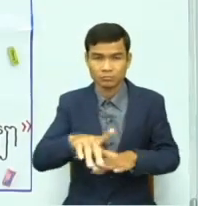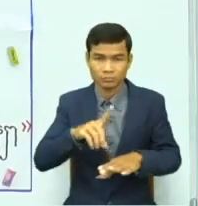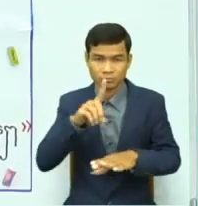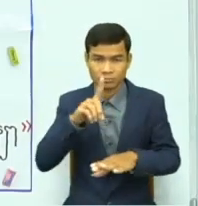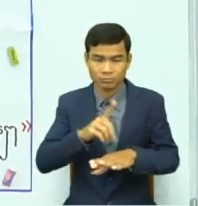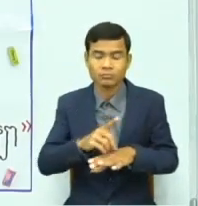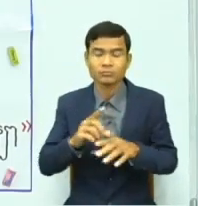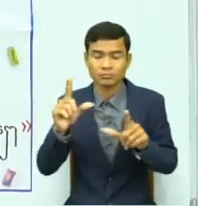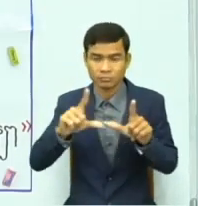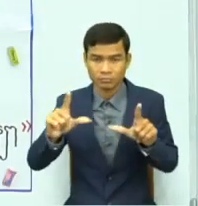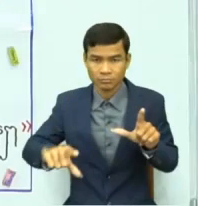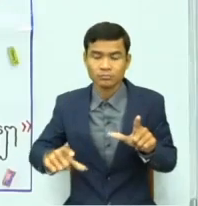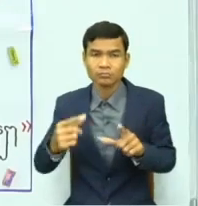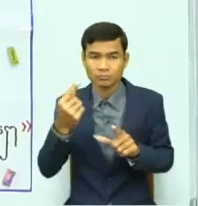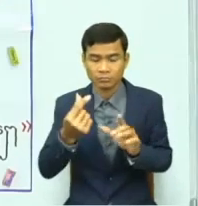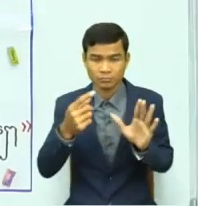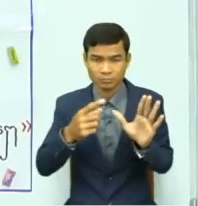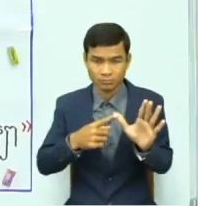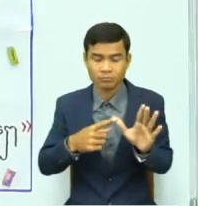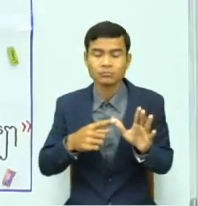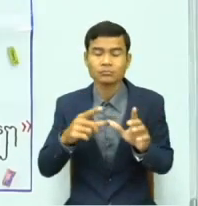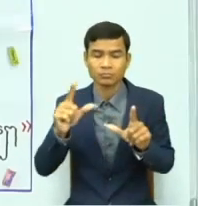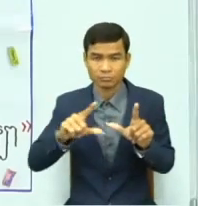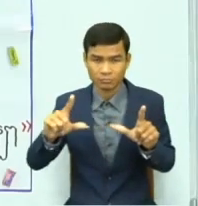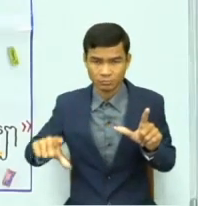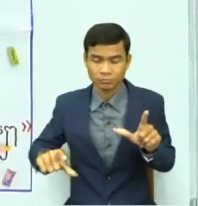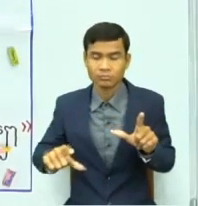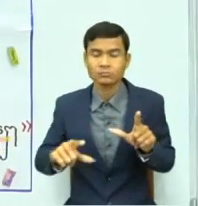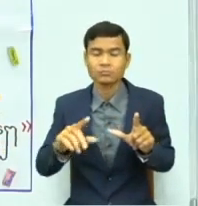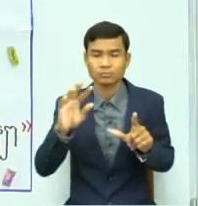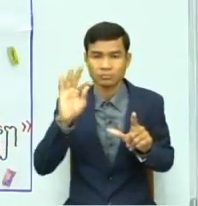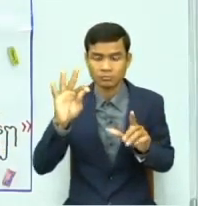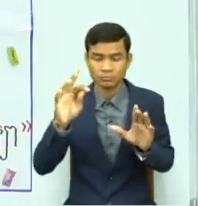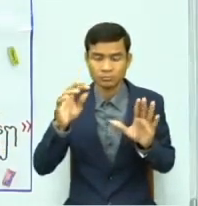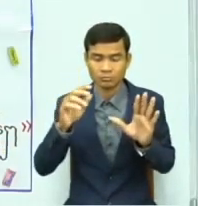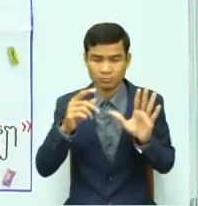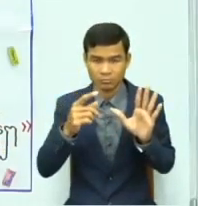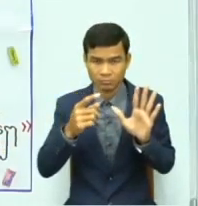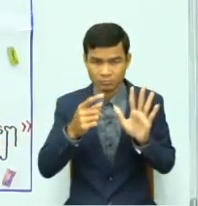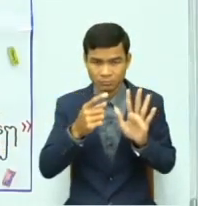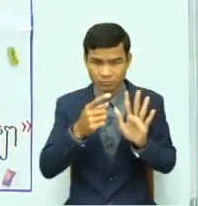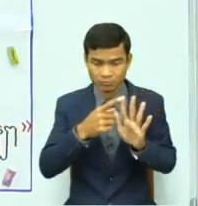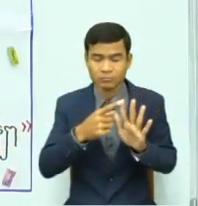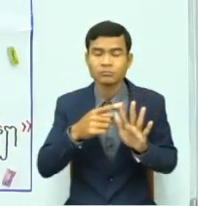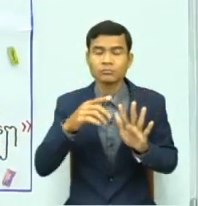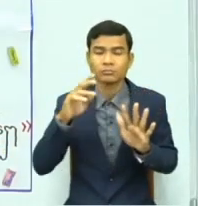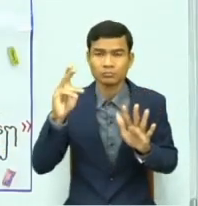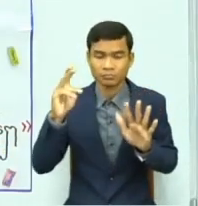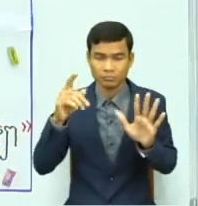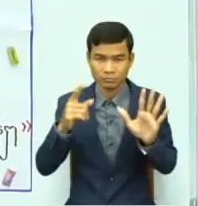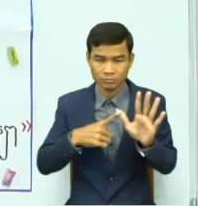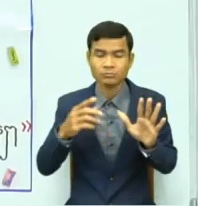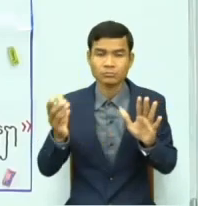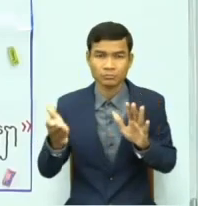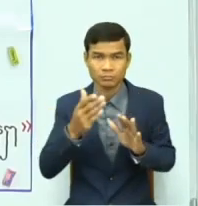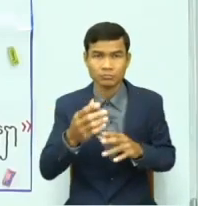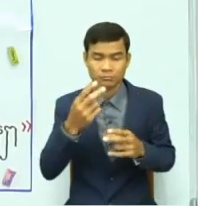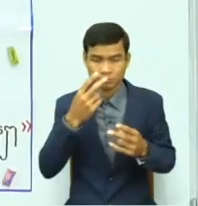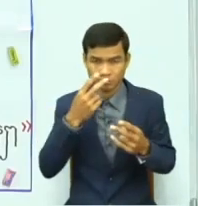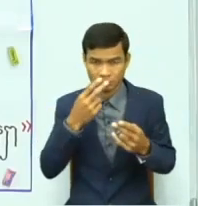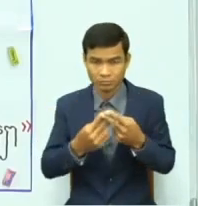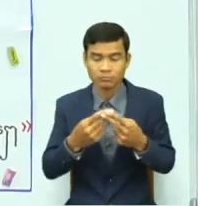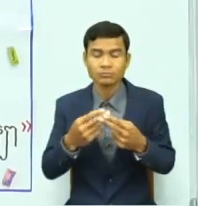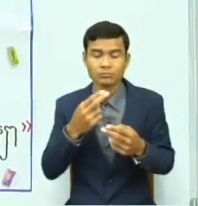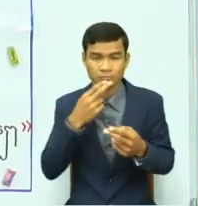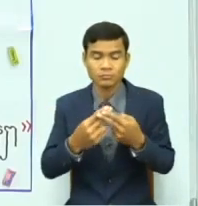chuôn nâng bịa đá chuôn nâng bịa với là chả chẳng con từng ác nghĩa con ban tin tốt chấm lại